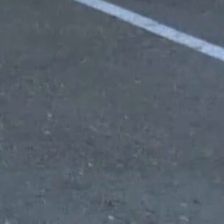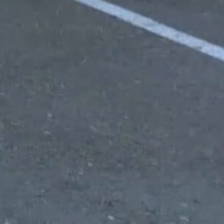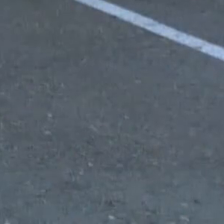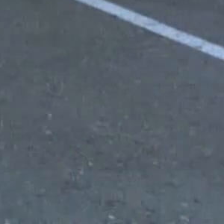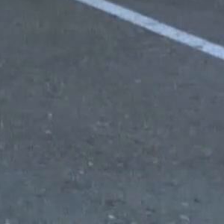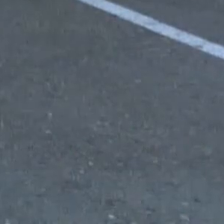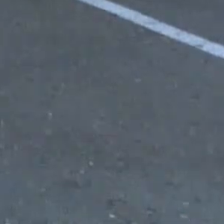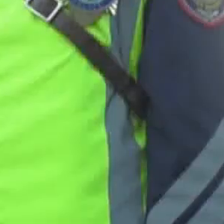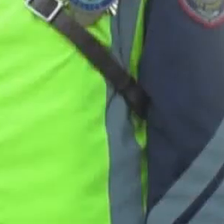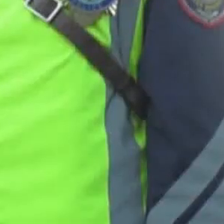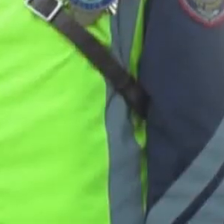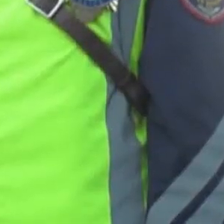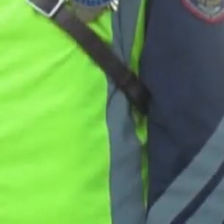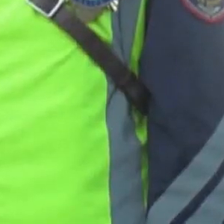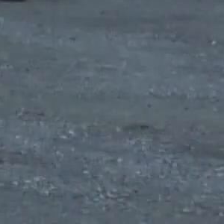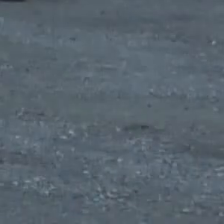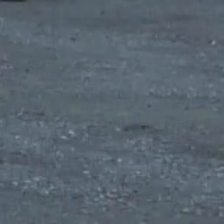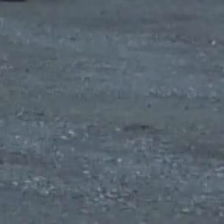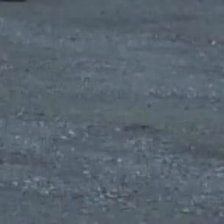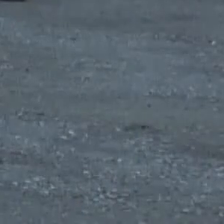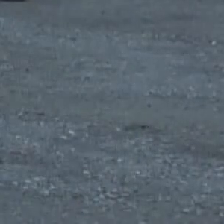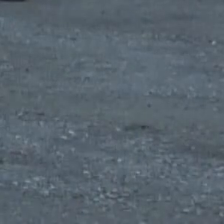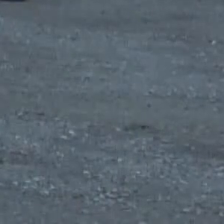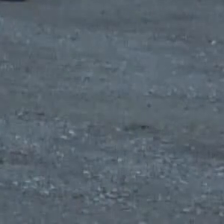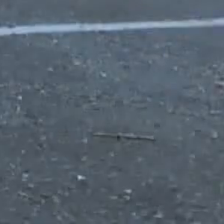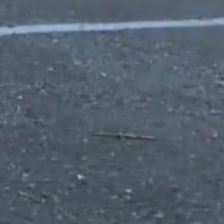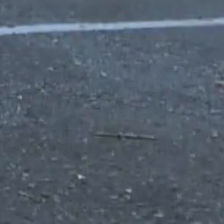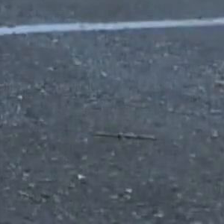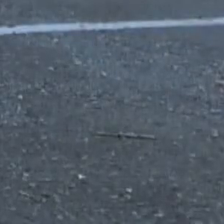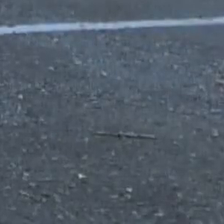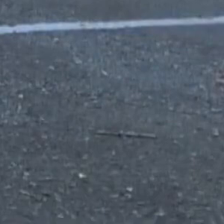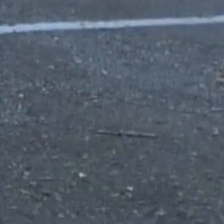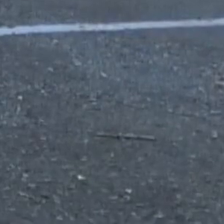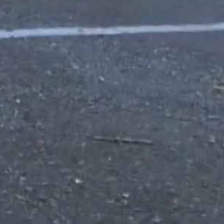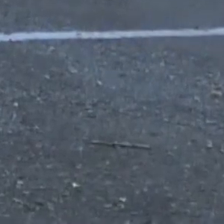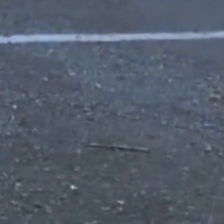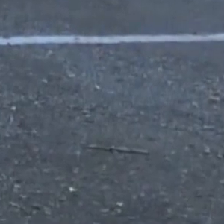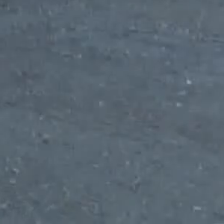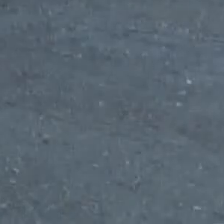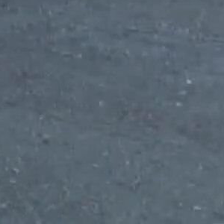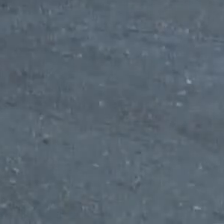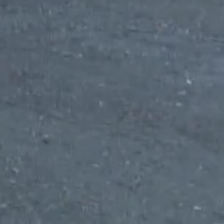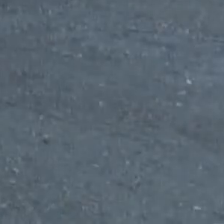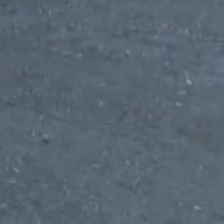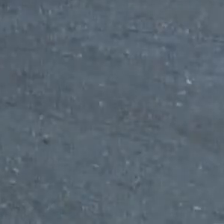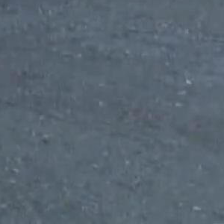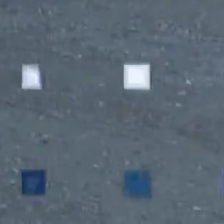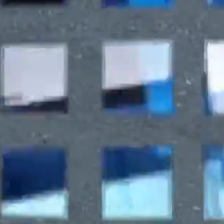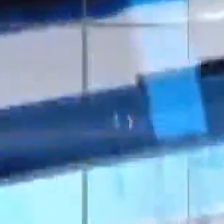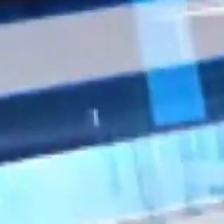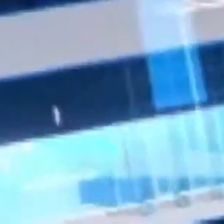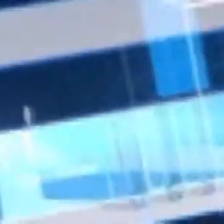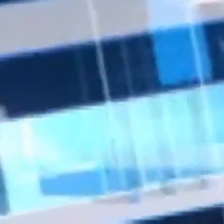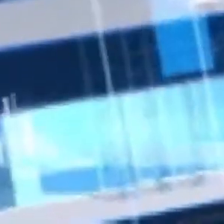В Семее прошло оперативно-профилактическое мероприятие «Борышкера». Автомобили граждан, не оплативших налоги и штрафы, были водворены на